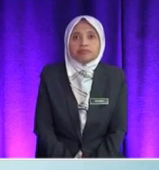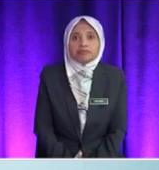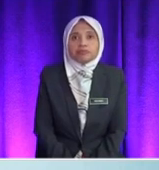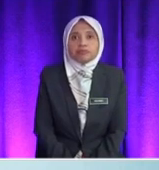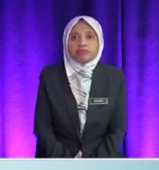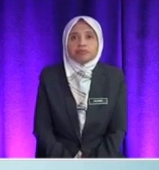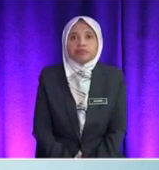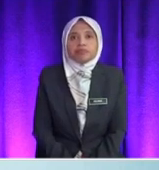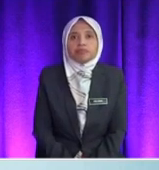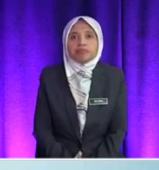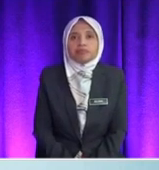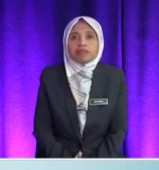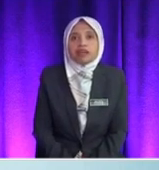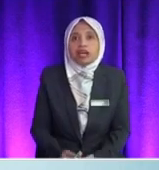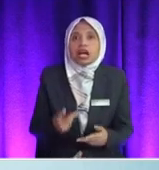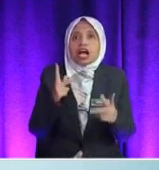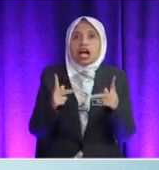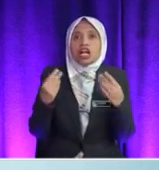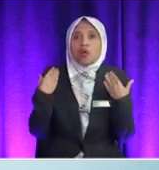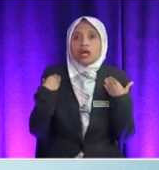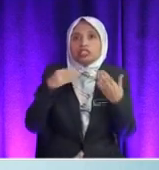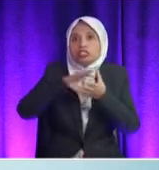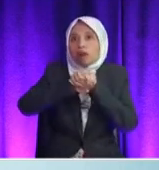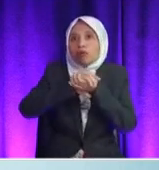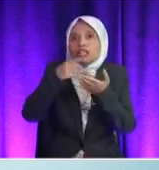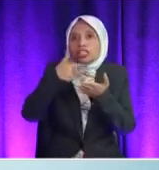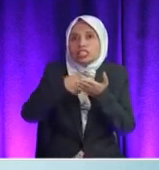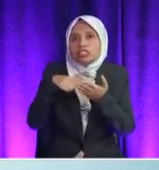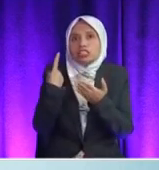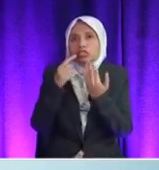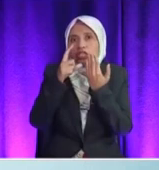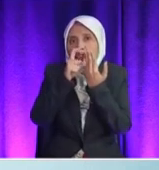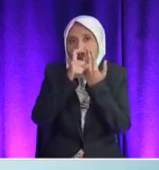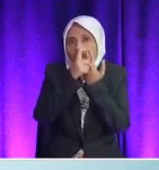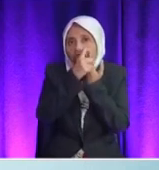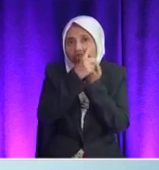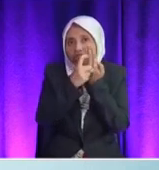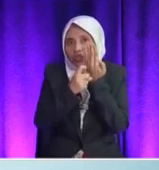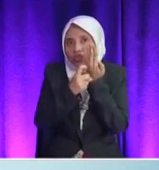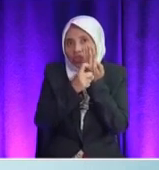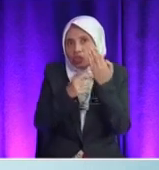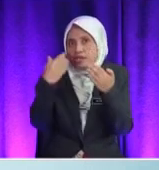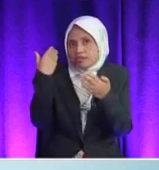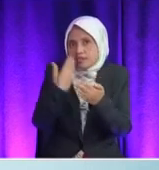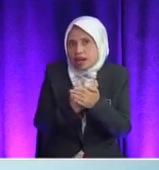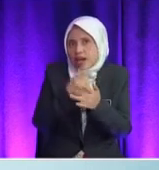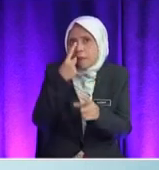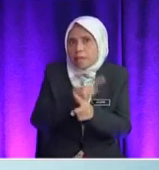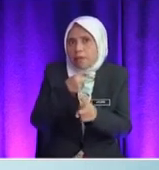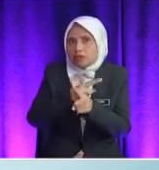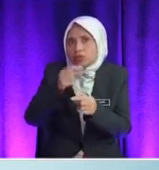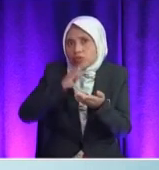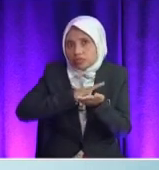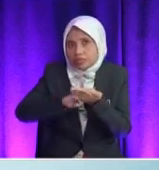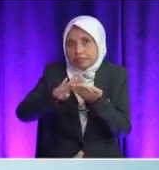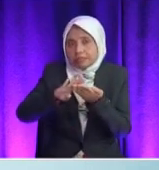oke ada satu lagi tumbuh lagi gue nggak ada sombong sembuh lagi sampai betul-betul deh gue